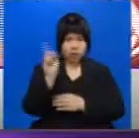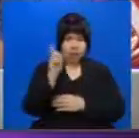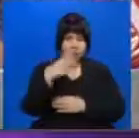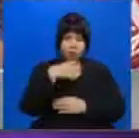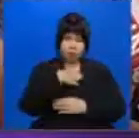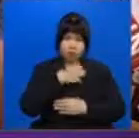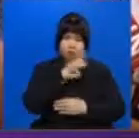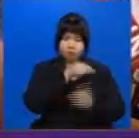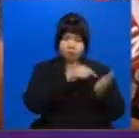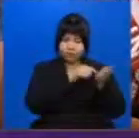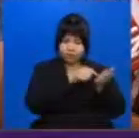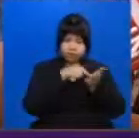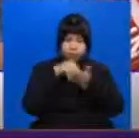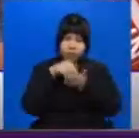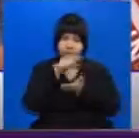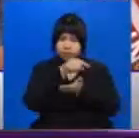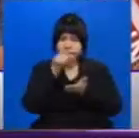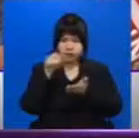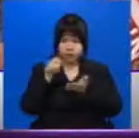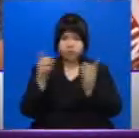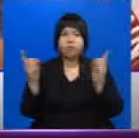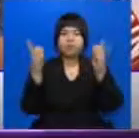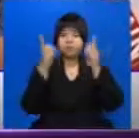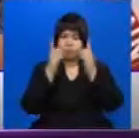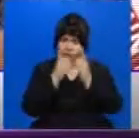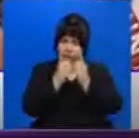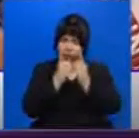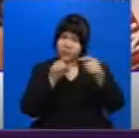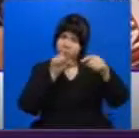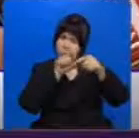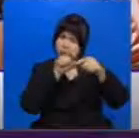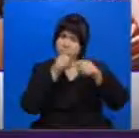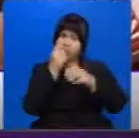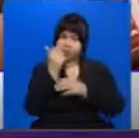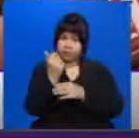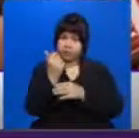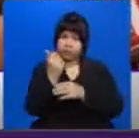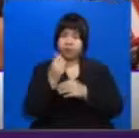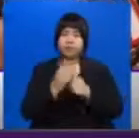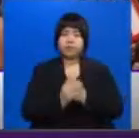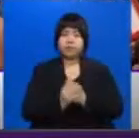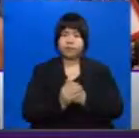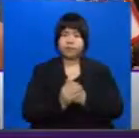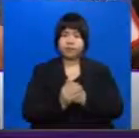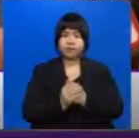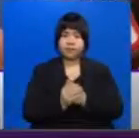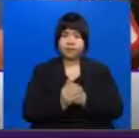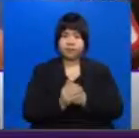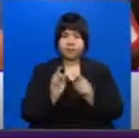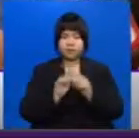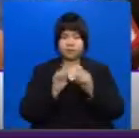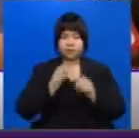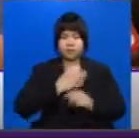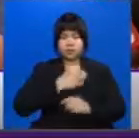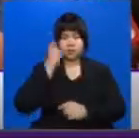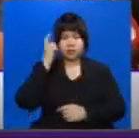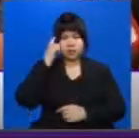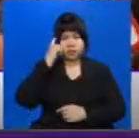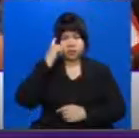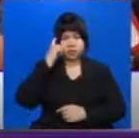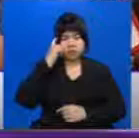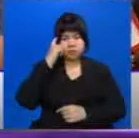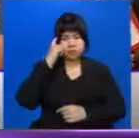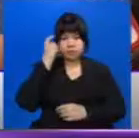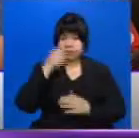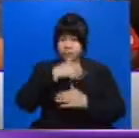ๆก็มาพบกันครึ่งทางหรืออะไรเนี่ยก็สุดแต่จะงั้นผมว่าเรา